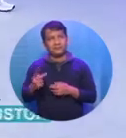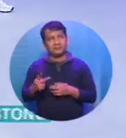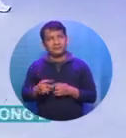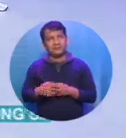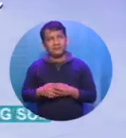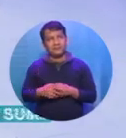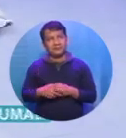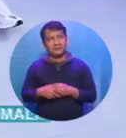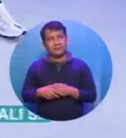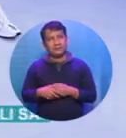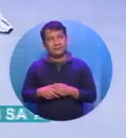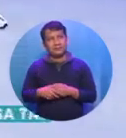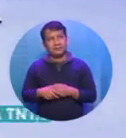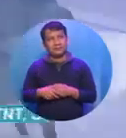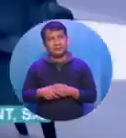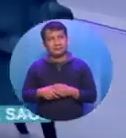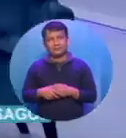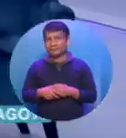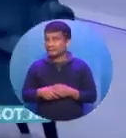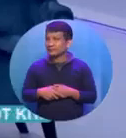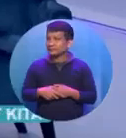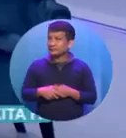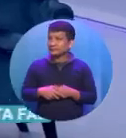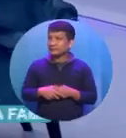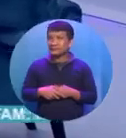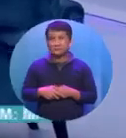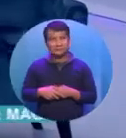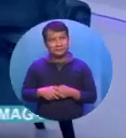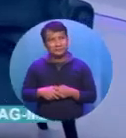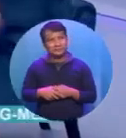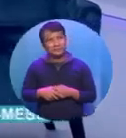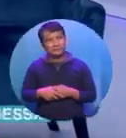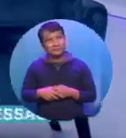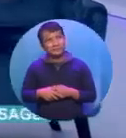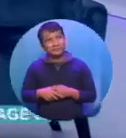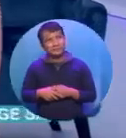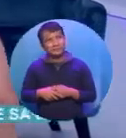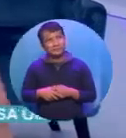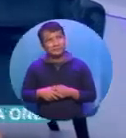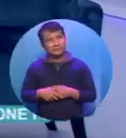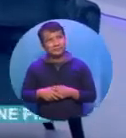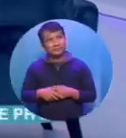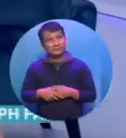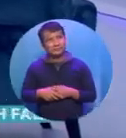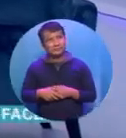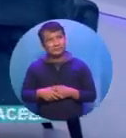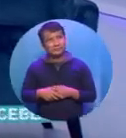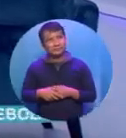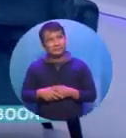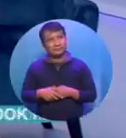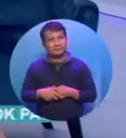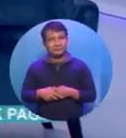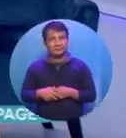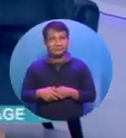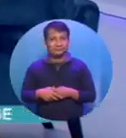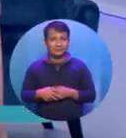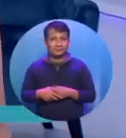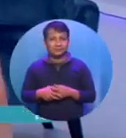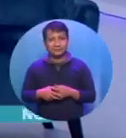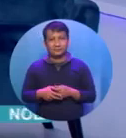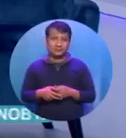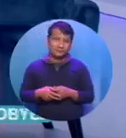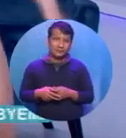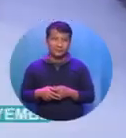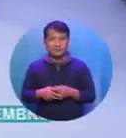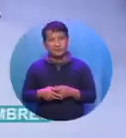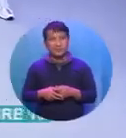1, 2, 3. Showdown na. Go! Naman ang sumbong na dala. Basta alam niyang tama. Ay makakasama mo siya.